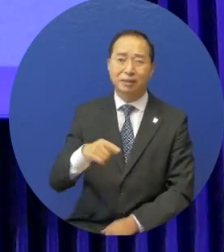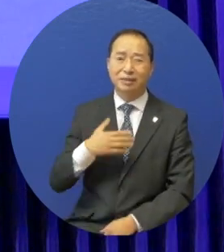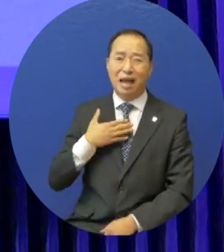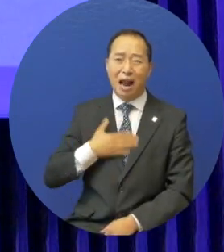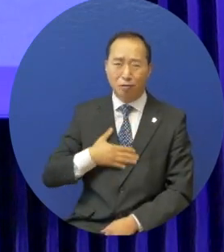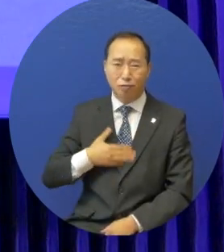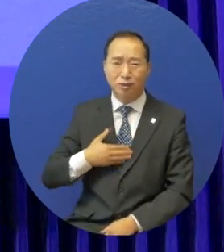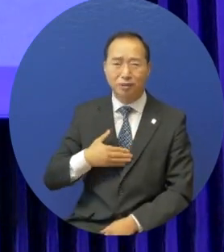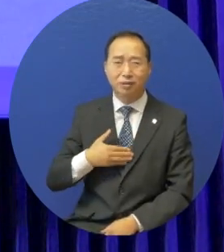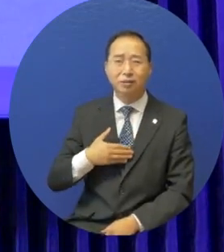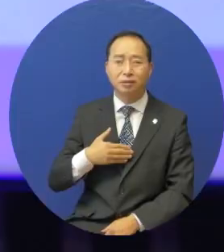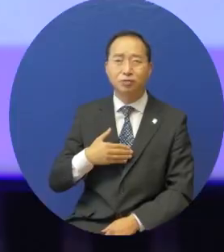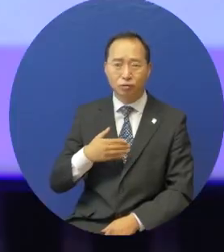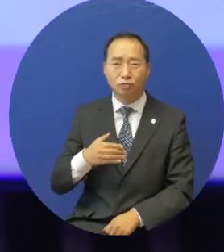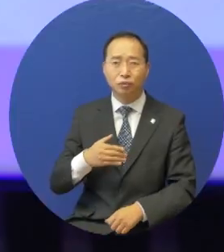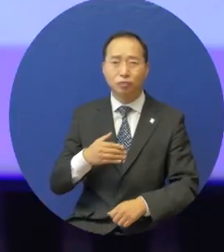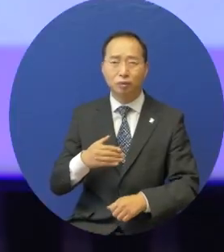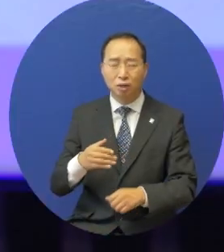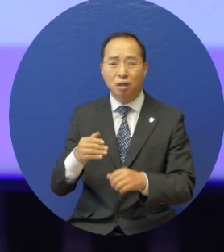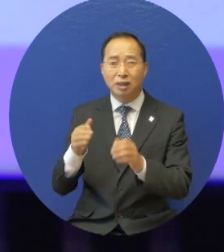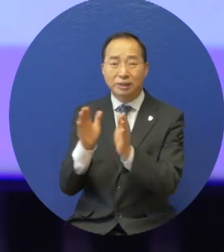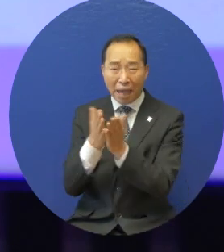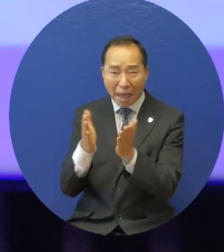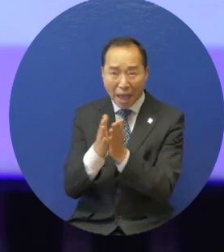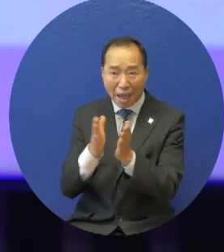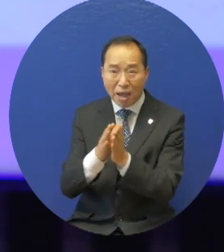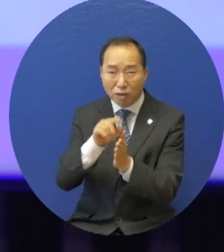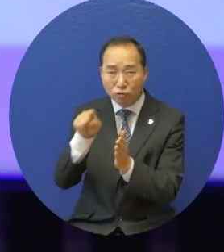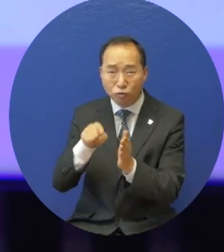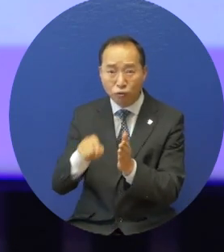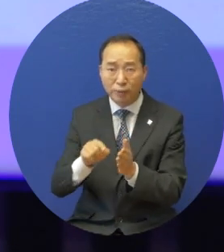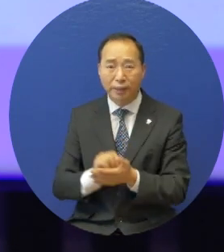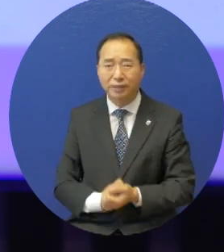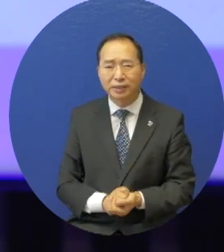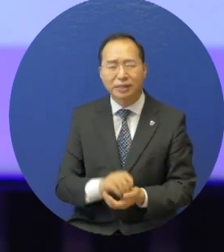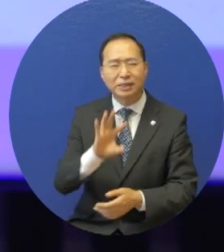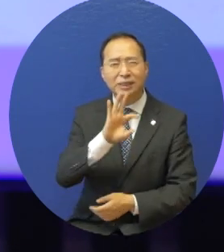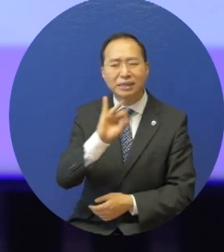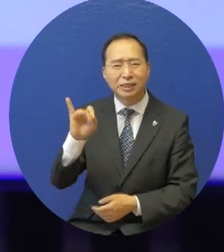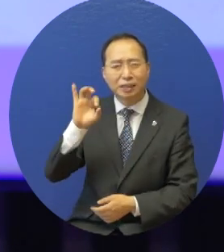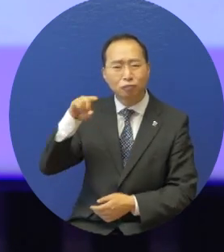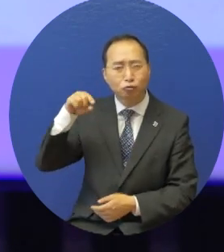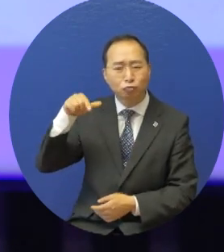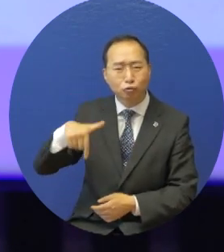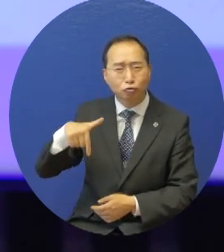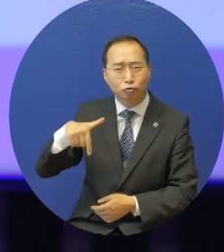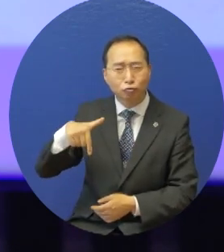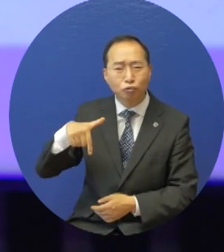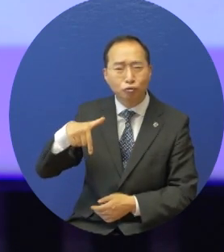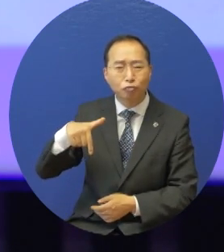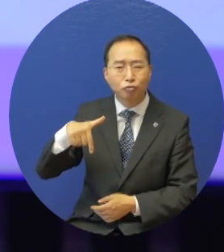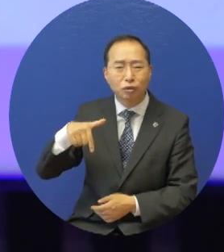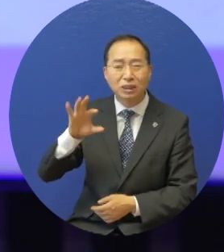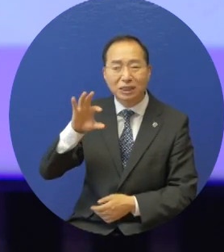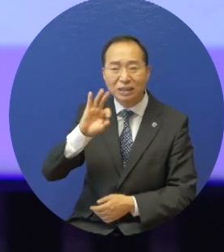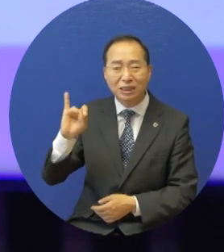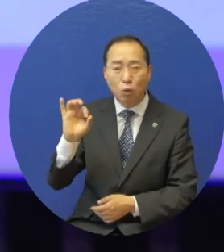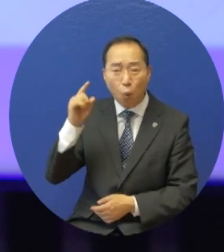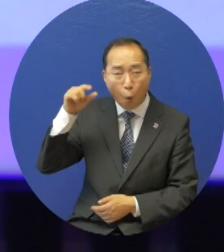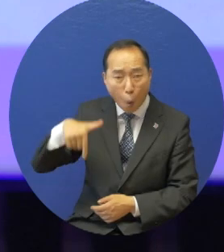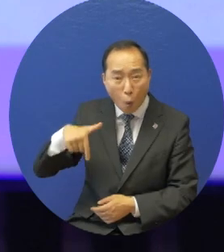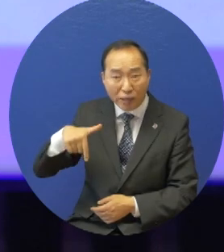우리가 잘 알고 있는 문학 작품 중에 이옥이라고 하는 그 어떤 그 분의 희옥 작품이 있어요.